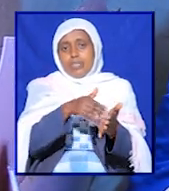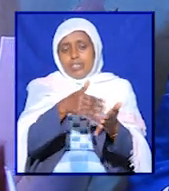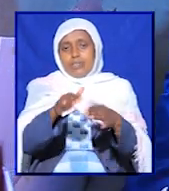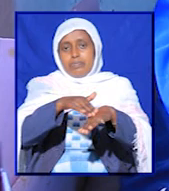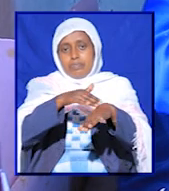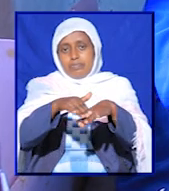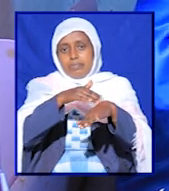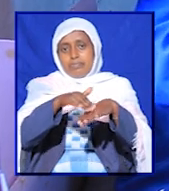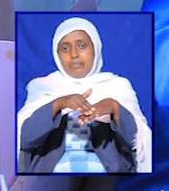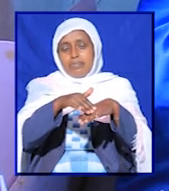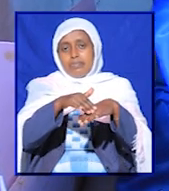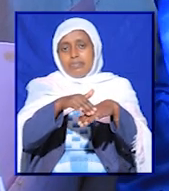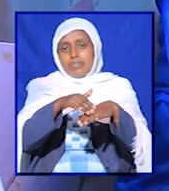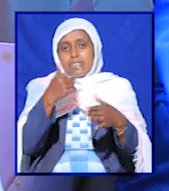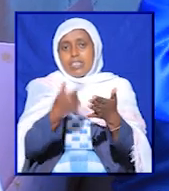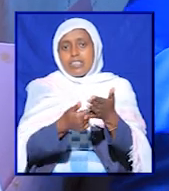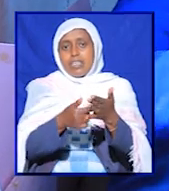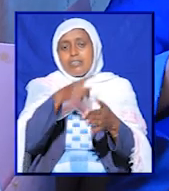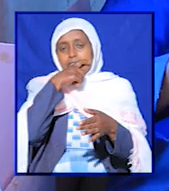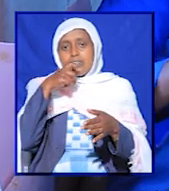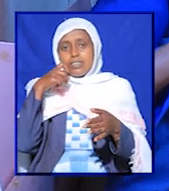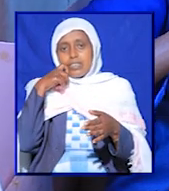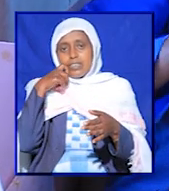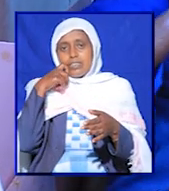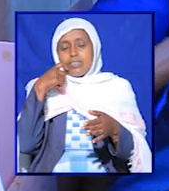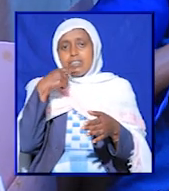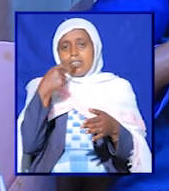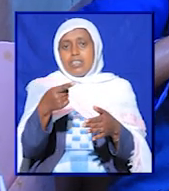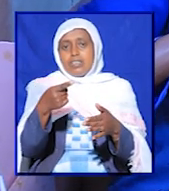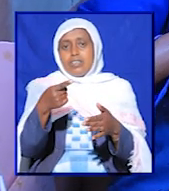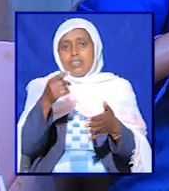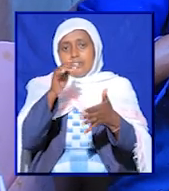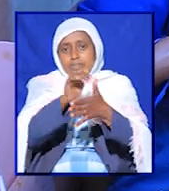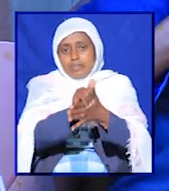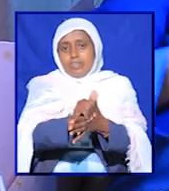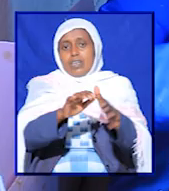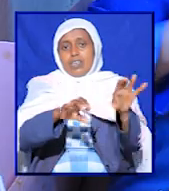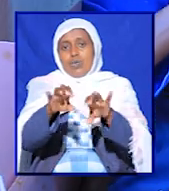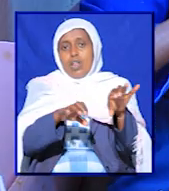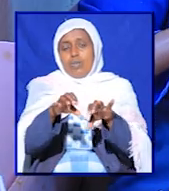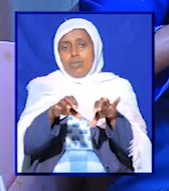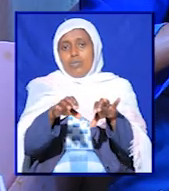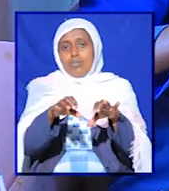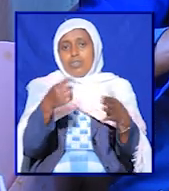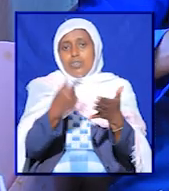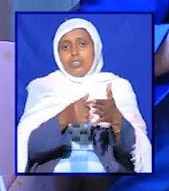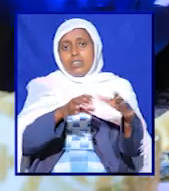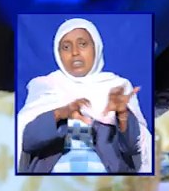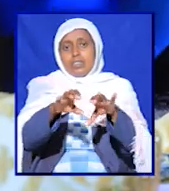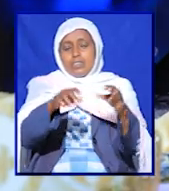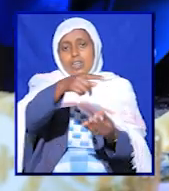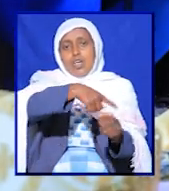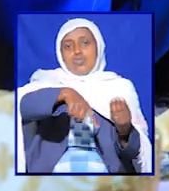በዚህ ምቀባዋለሁ። ከዛ ሲደርቅልኝ ትንሽ ደረቅ ስልልኝ እንደዚህ አያይዘዋለሁ። እንደዚህ